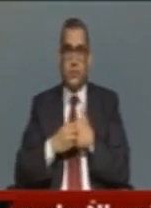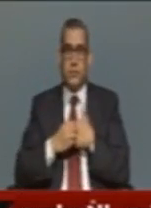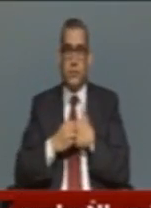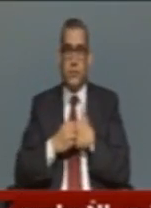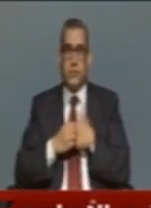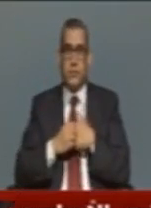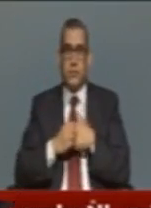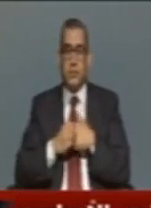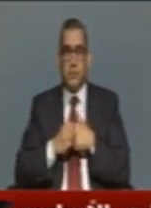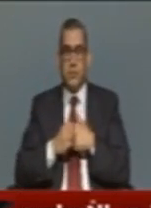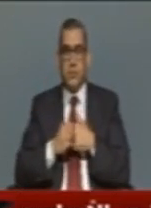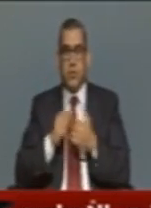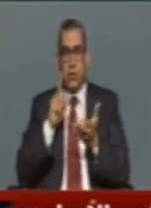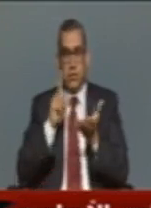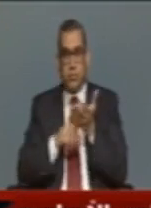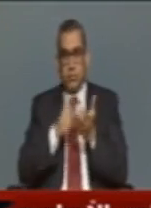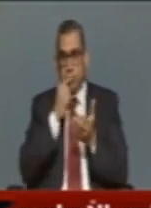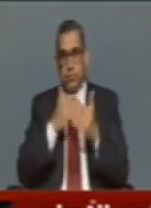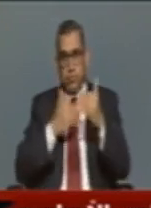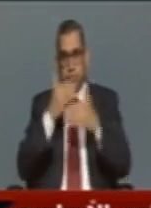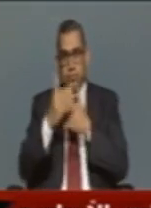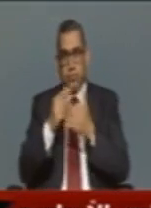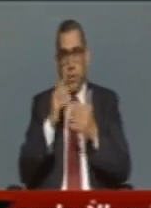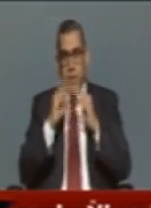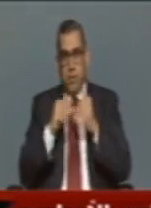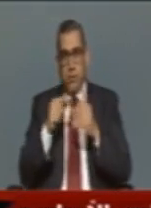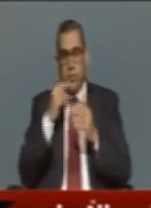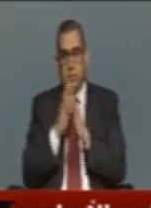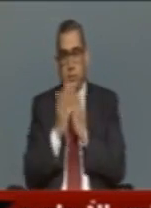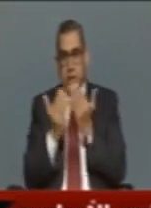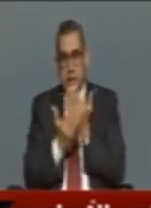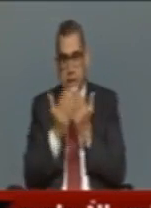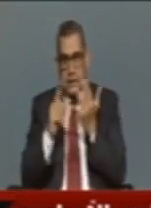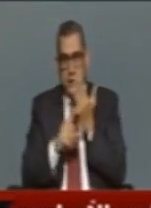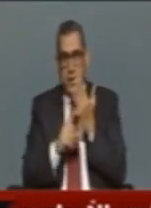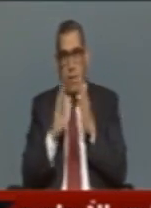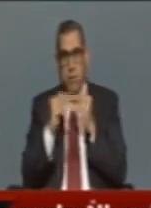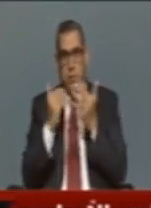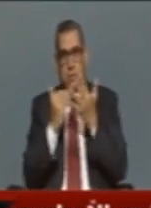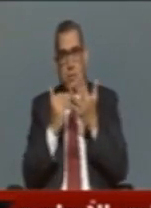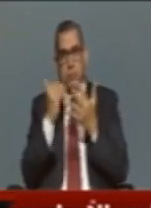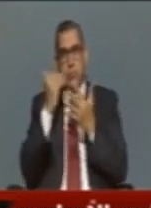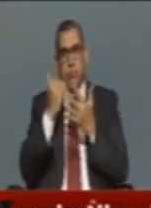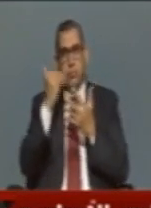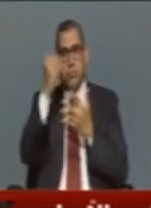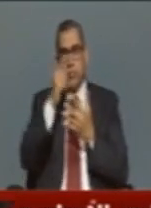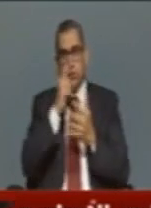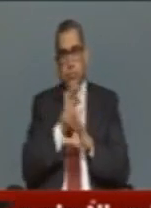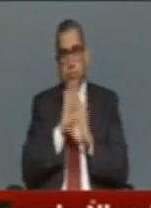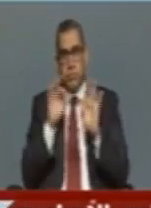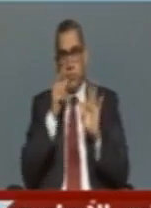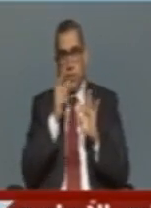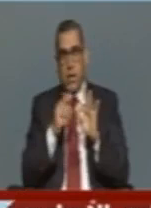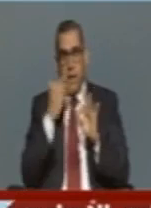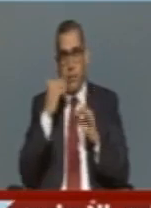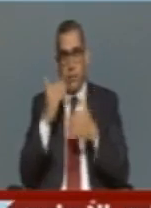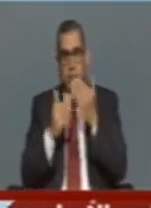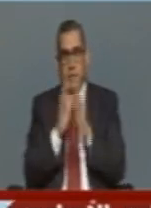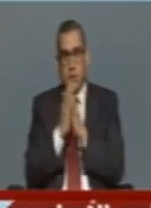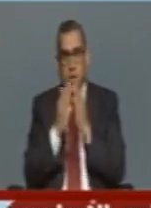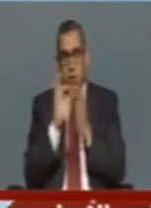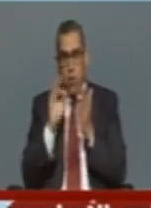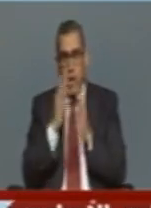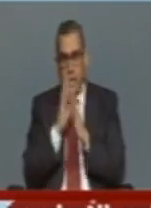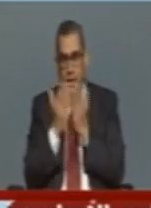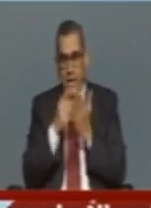الحقيقة كل ده أثر على مناهج جديدة بشكل جديد خالص فروم سكراتش، يعني مش مناهج مطورة كده خدتها